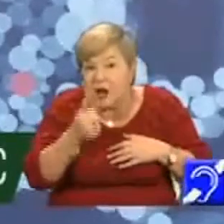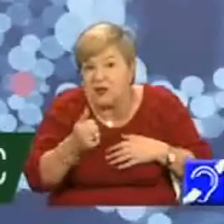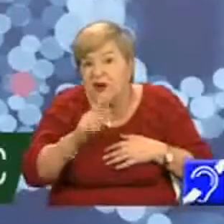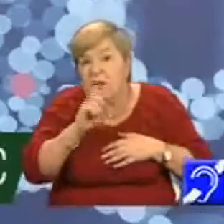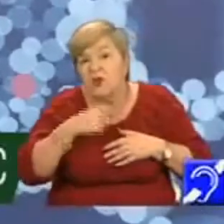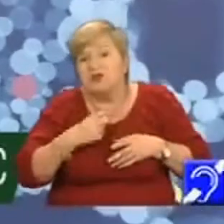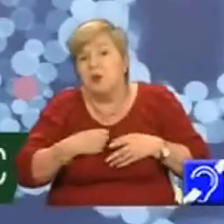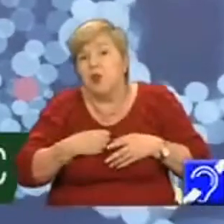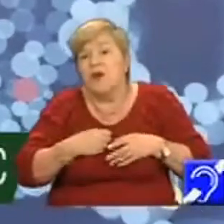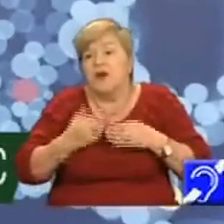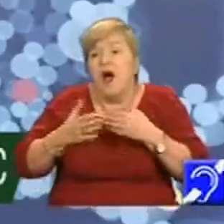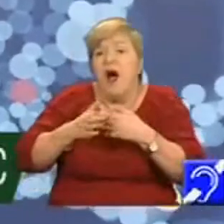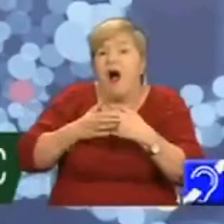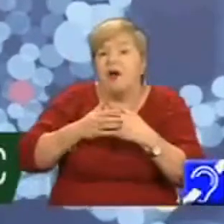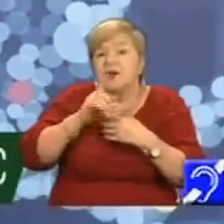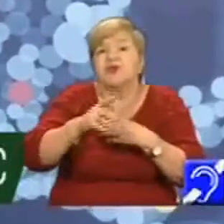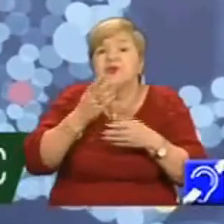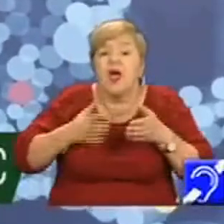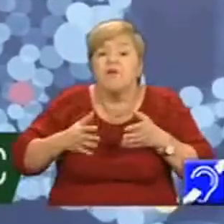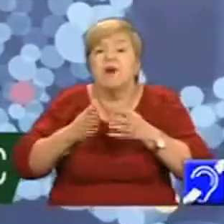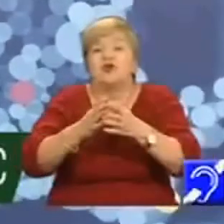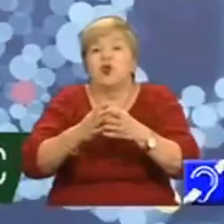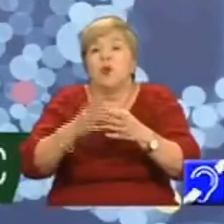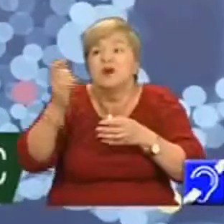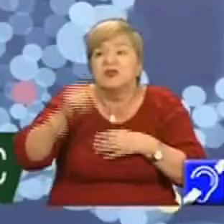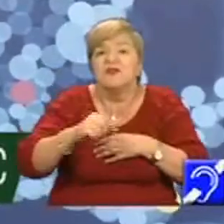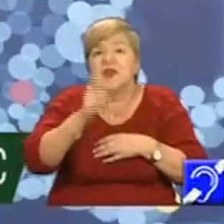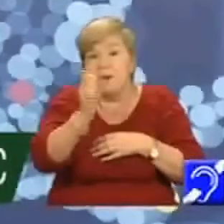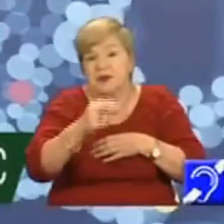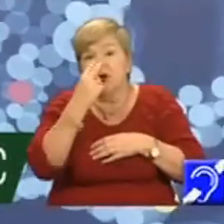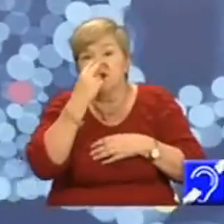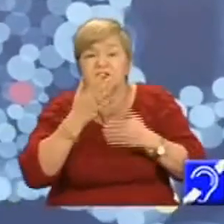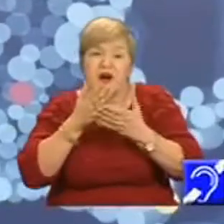alături de mine pe celebra probă ce leagă Râșnovul de Poiana Brașov.